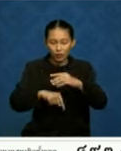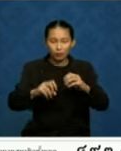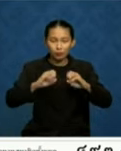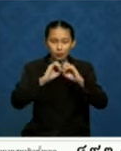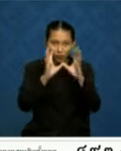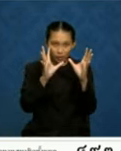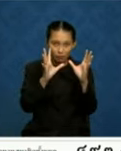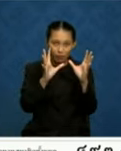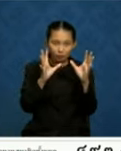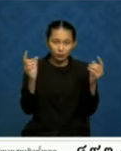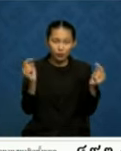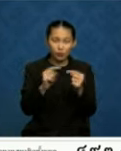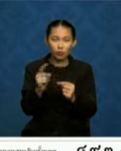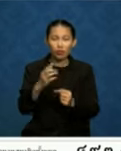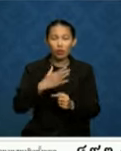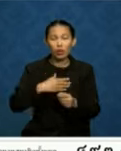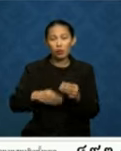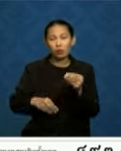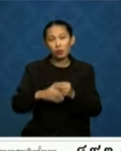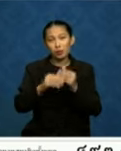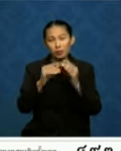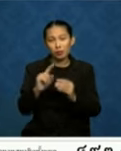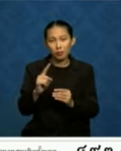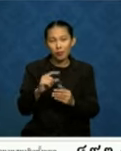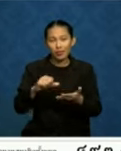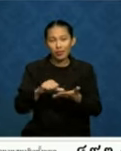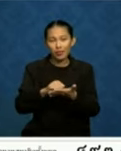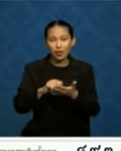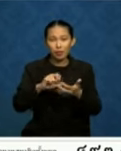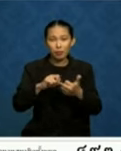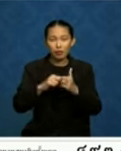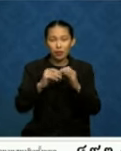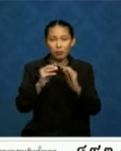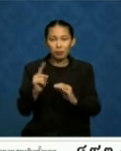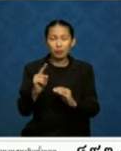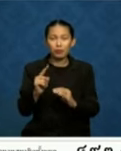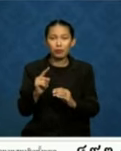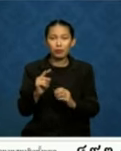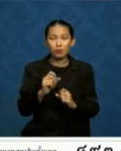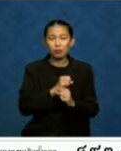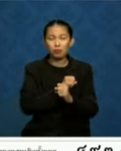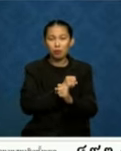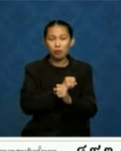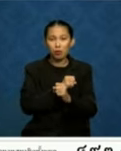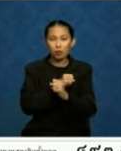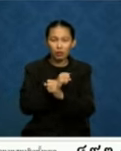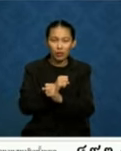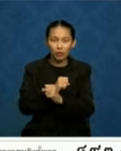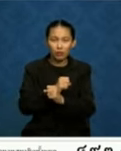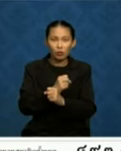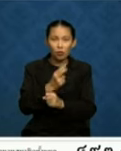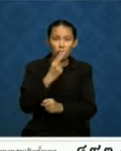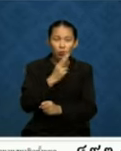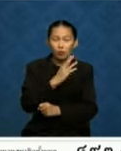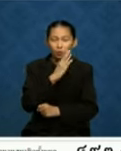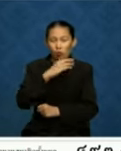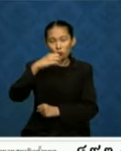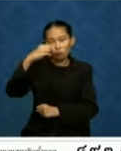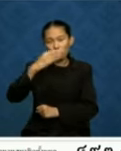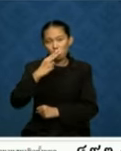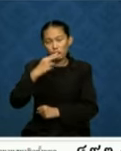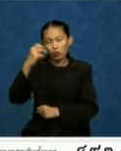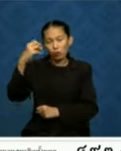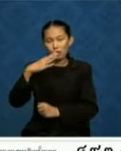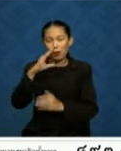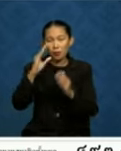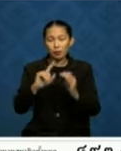ธรรมชัดเจนว่าเราจะเพิ่มอย่างไรเราจะแก้ปัญหาอย่างไรเราจะปราบบุหรี่เถื่อนไฟฟ้าเถื่อนบุหรี่ไฟฟ้าเ